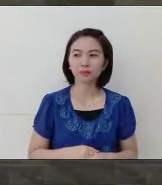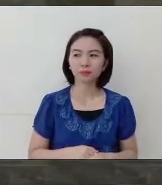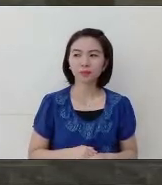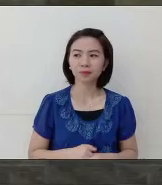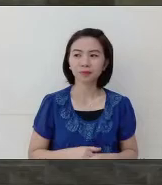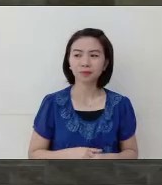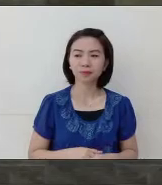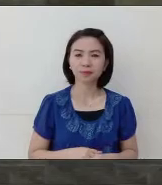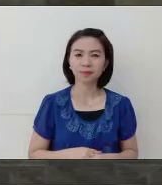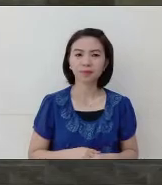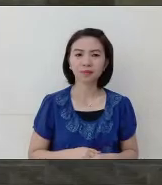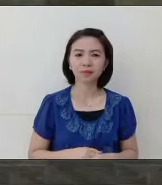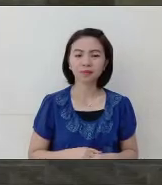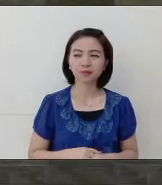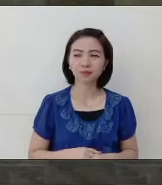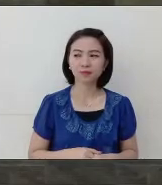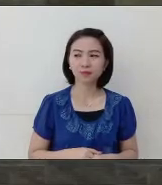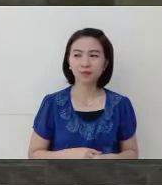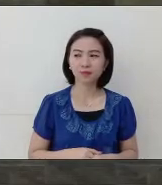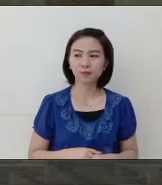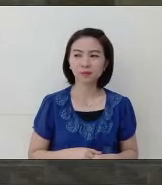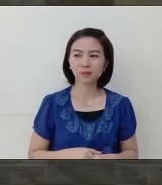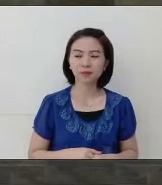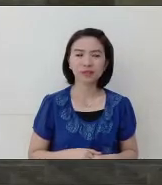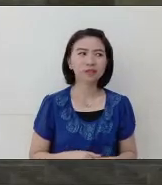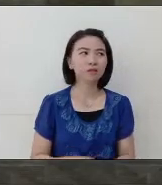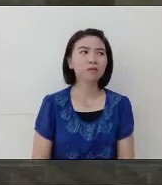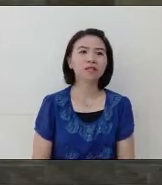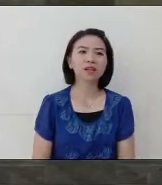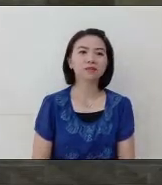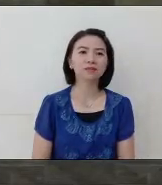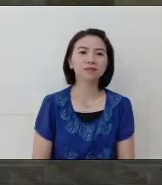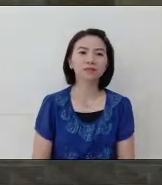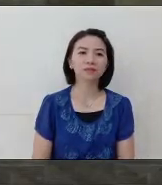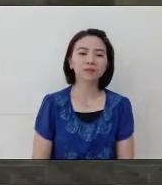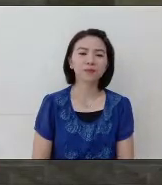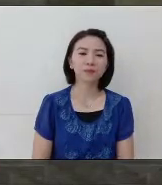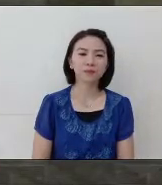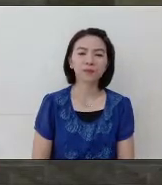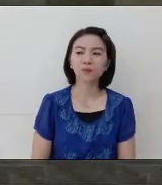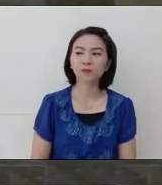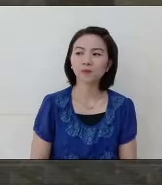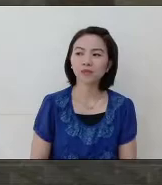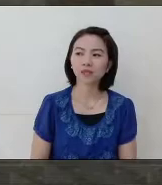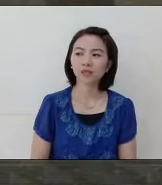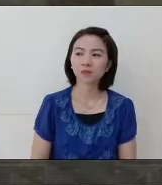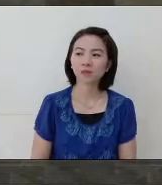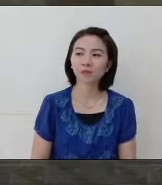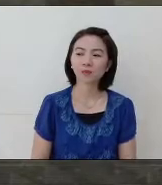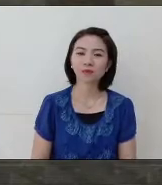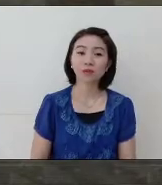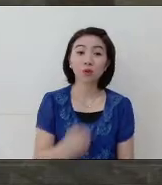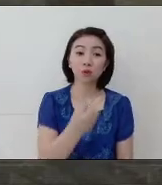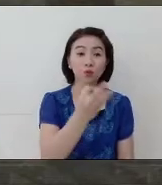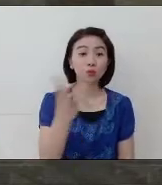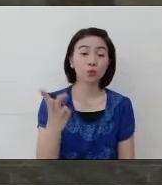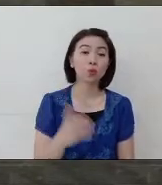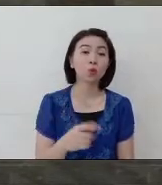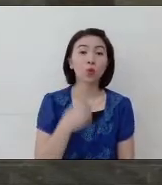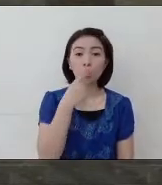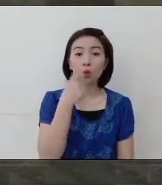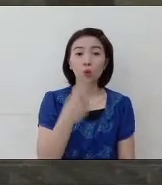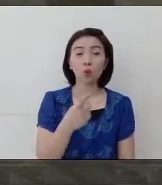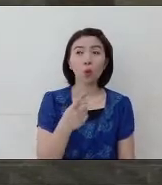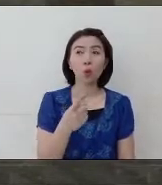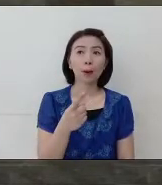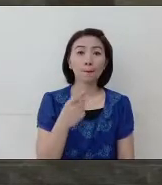yung makina. You understand? May mga gano'n. Yung bang mga may anti-aging, nakala mo bata pang tignan,